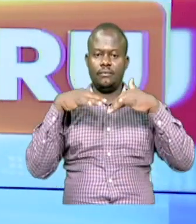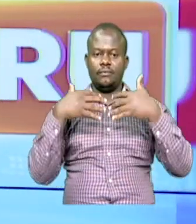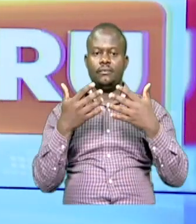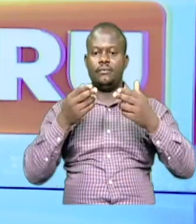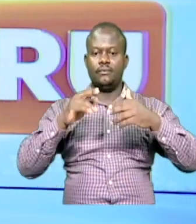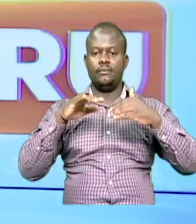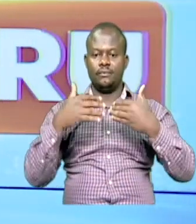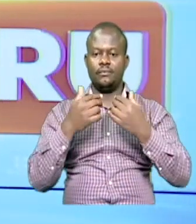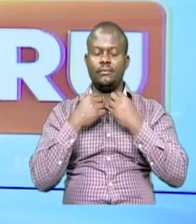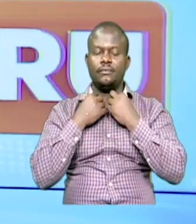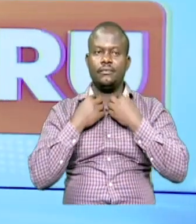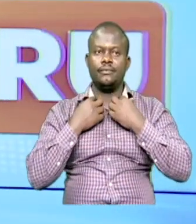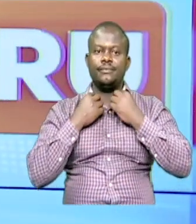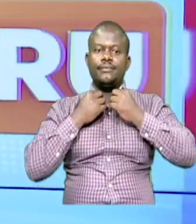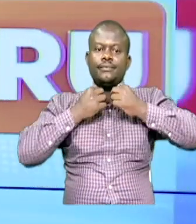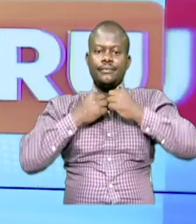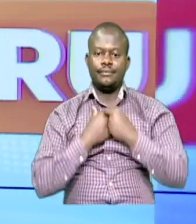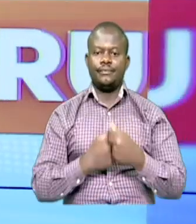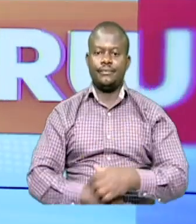wagenze aho ngaho